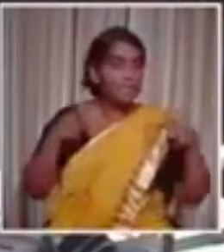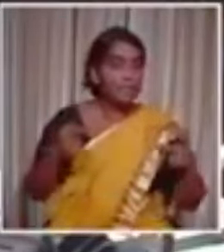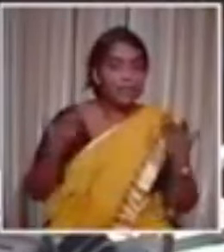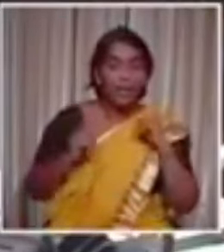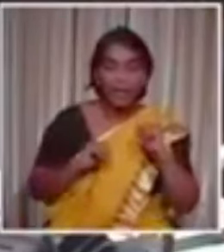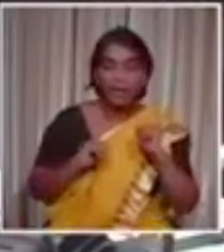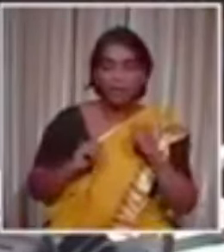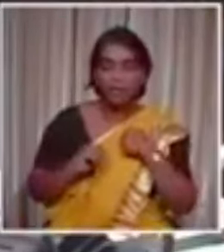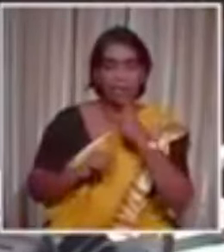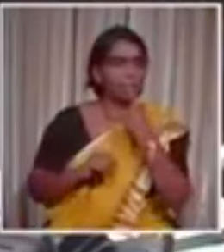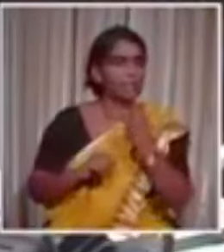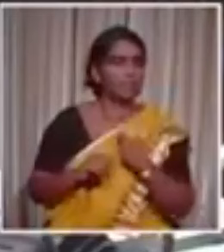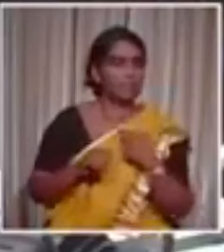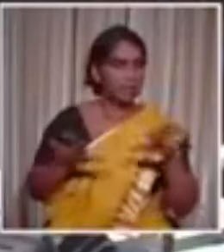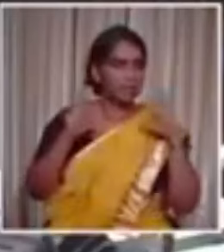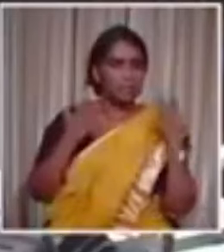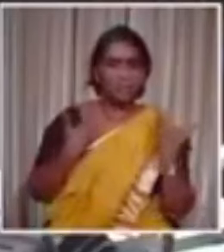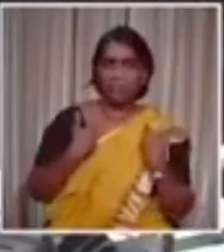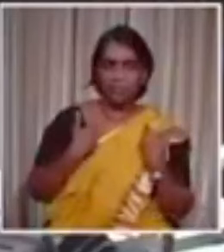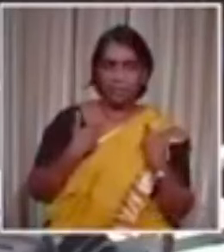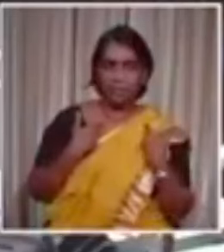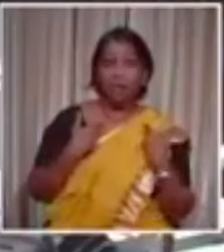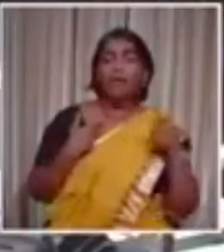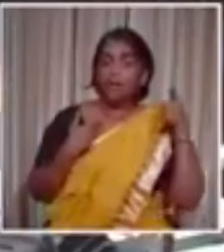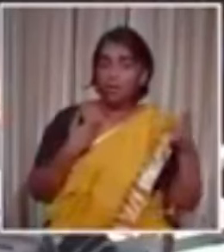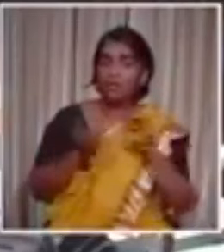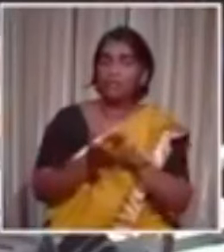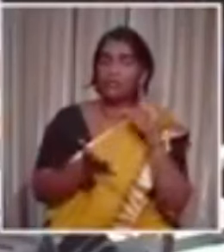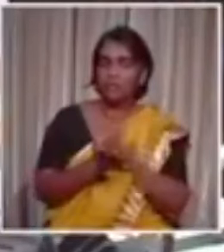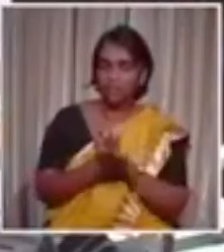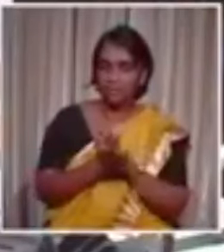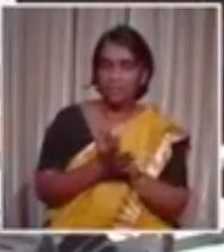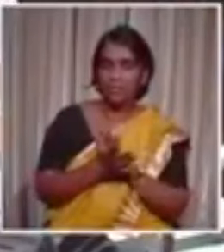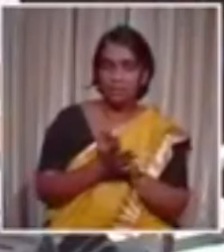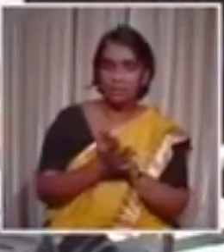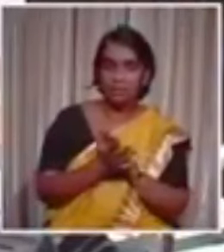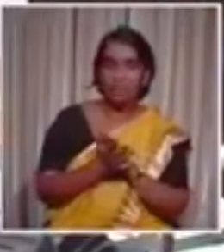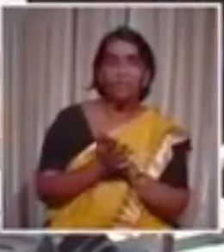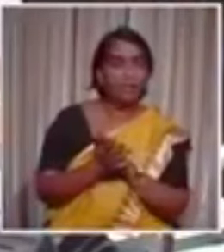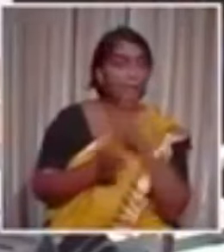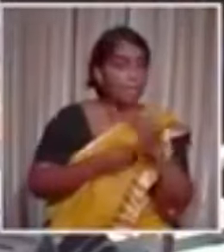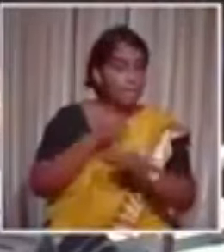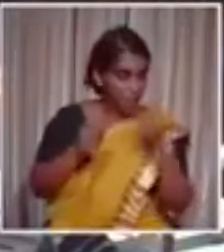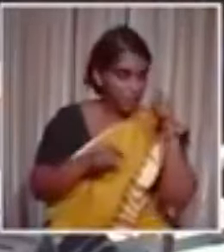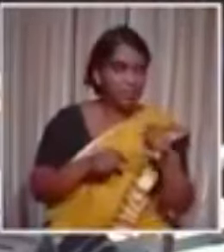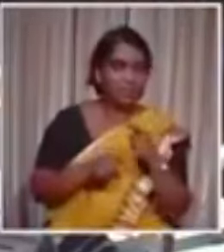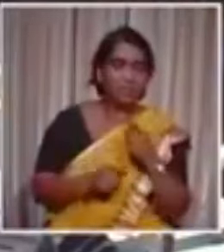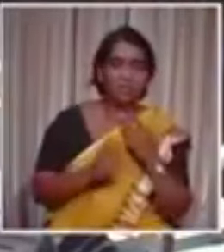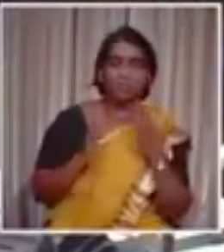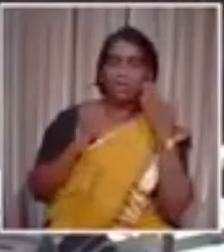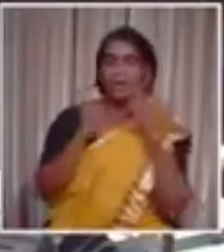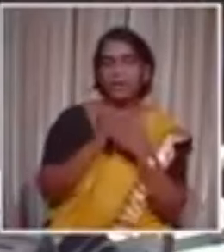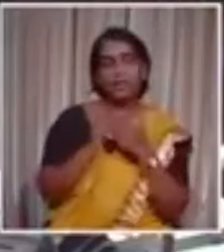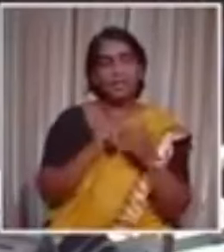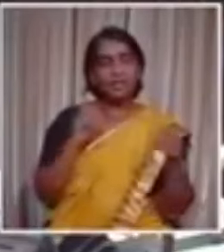mana? Ini maru edak ni. Itu mah tamai tirne kerana naya gan nauden itu keluaran jemilah puli. Hebat itu mah me parlimen ti mulusni wadi laki